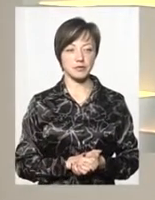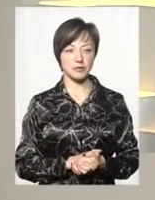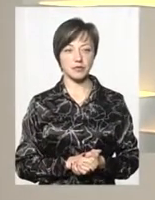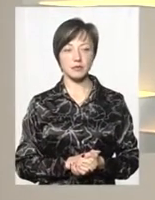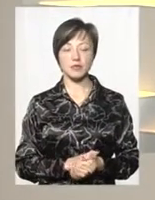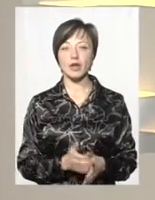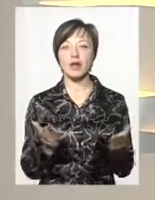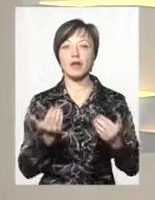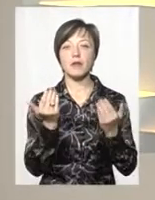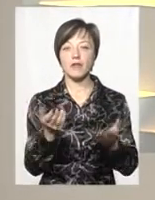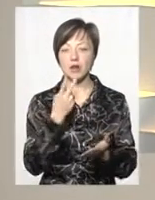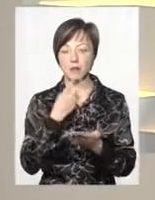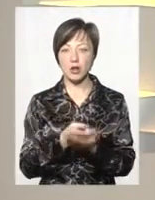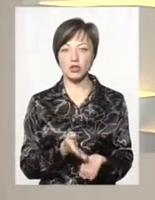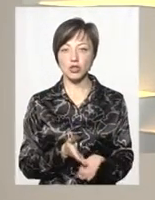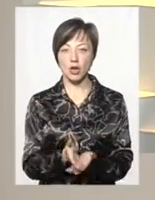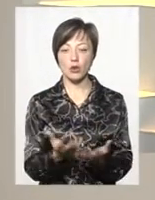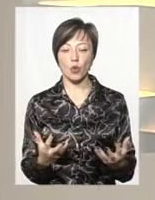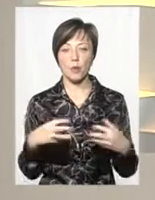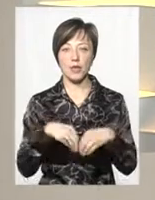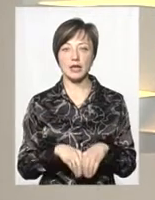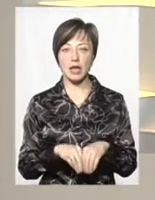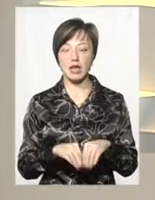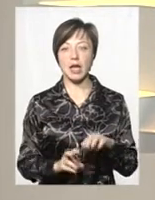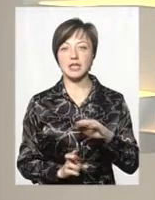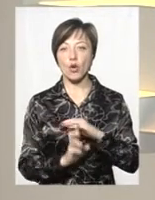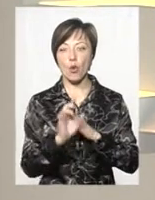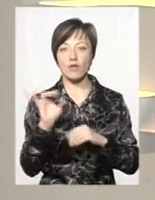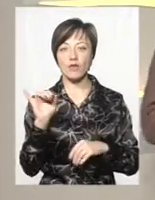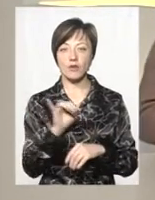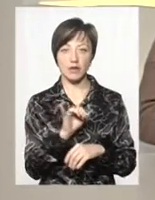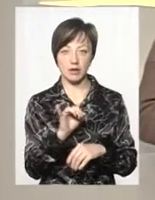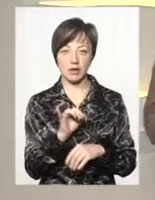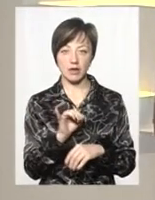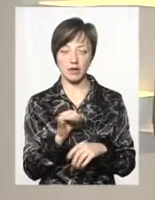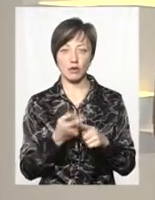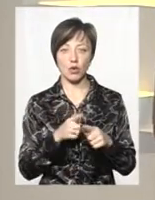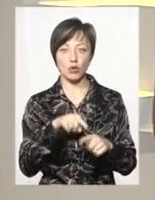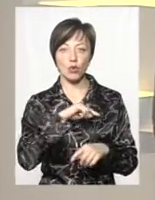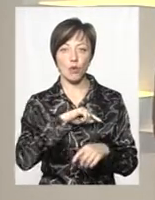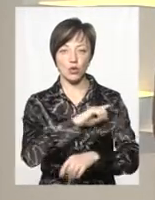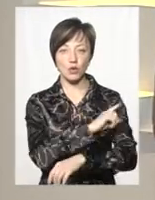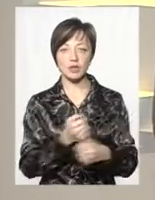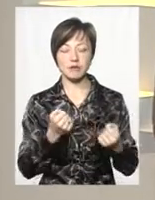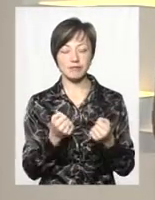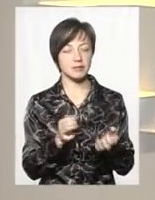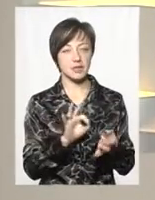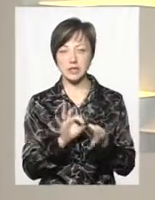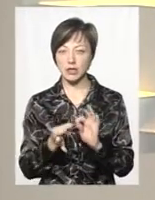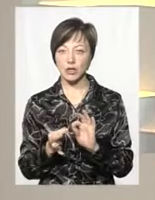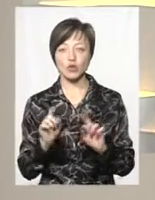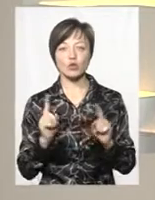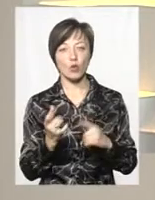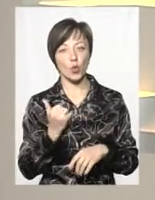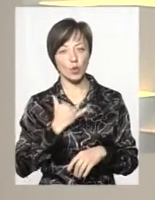От яким ви бачите шлях до об'єднання церков і оцього духовного зміцнення? Дуже складний. Чому? Тому що в нас є